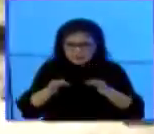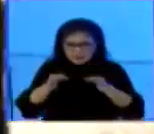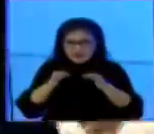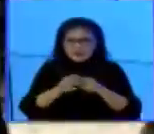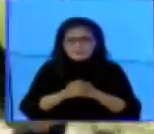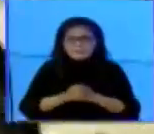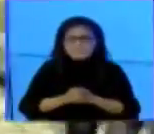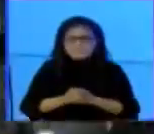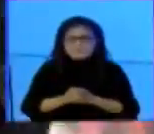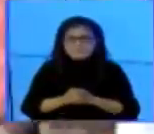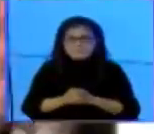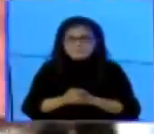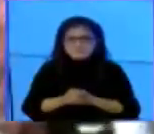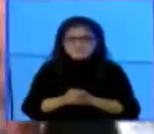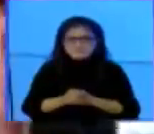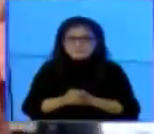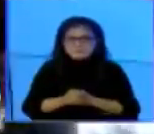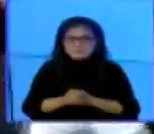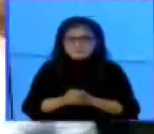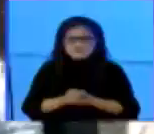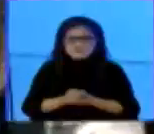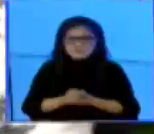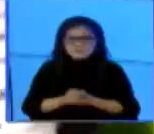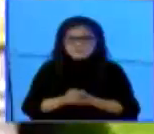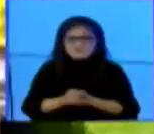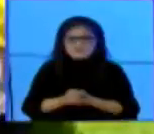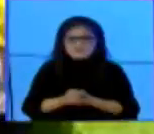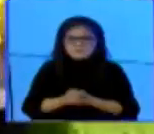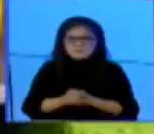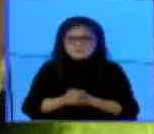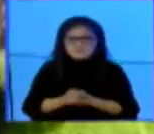Dari Padang, Sumatera Barat, Budi Sunandar, iNews, melaporkan.